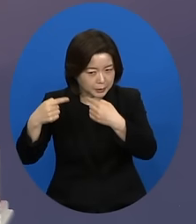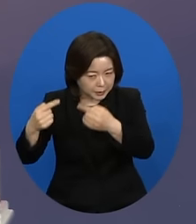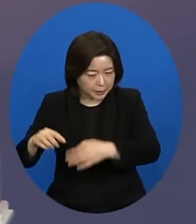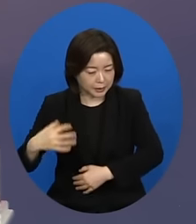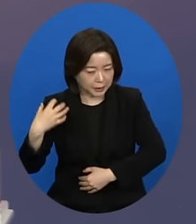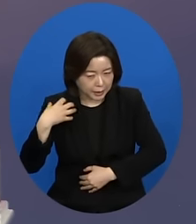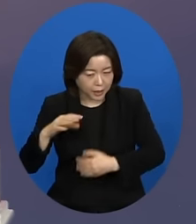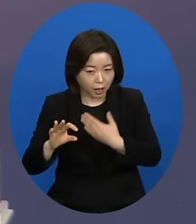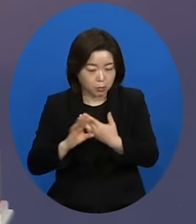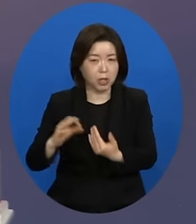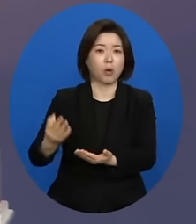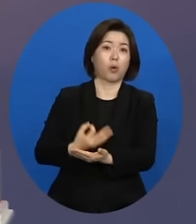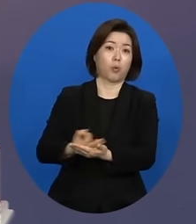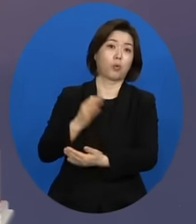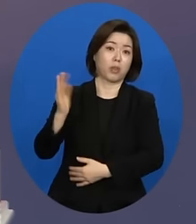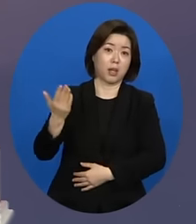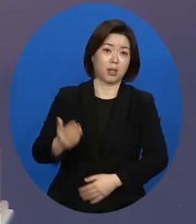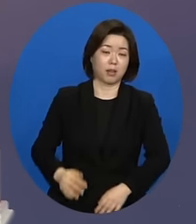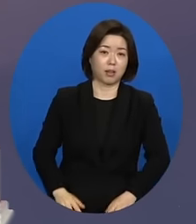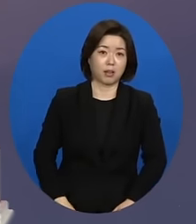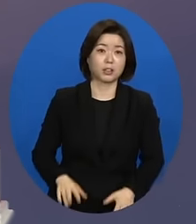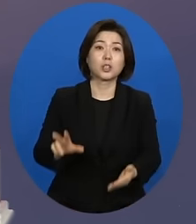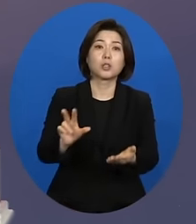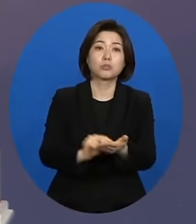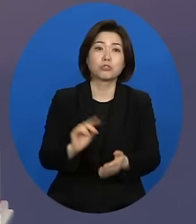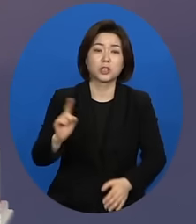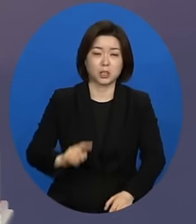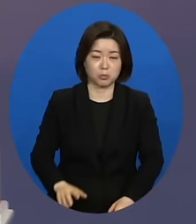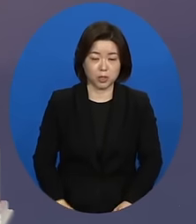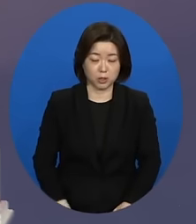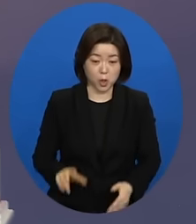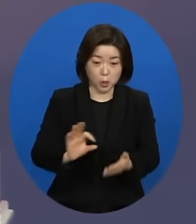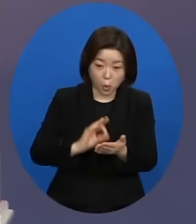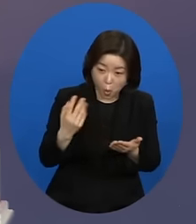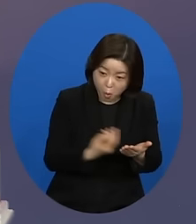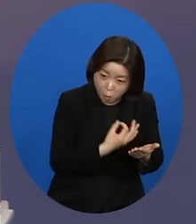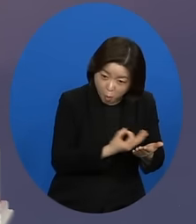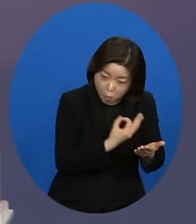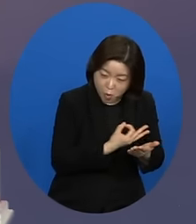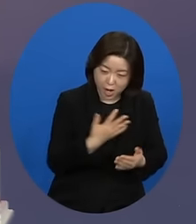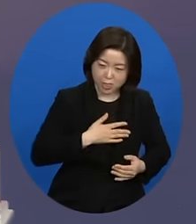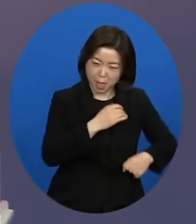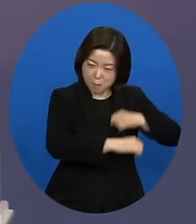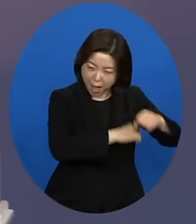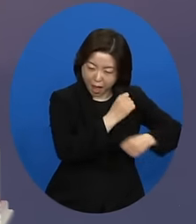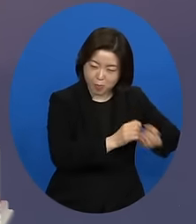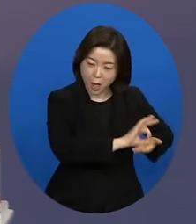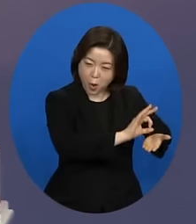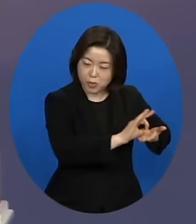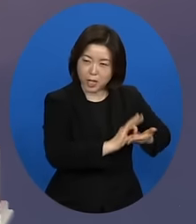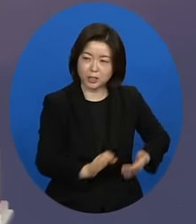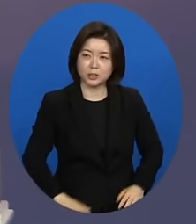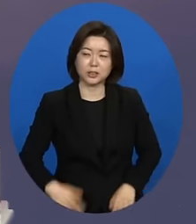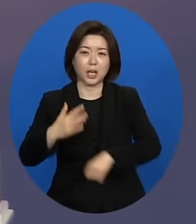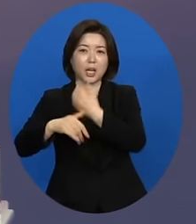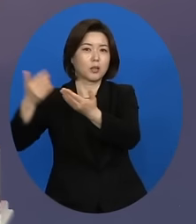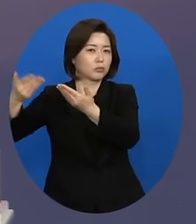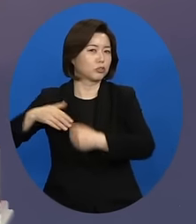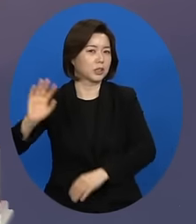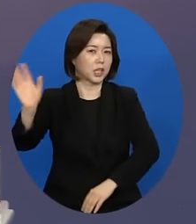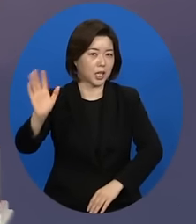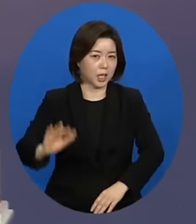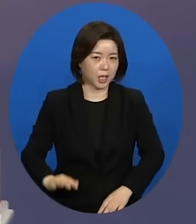있어. 문제는 돈을 벌어서 지 멋대로 쓰니까 하나님이 안 주시는 거지.